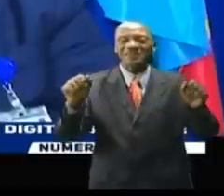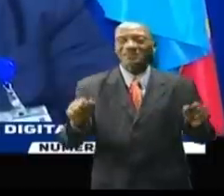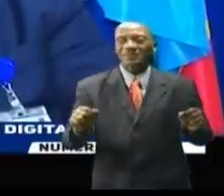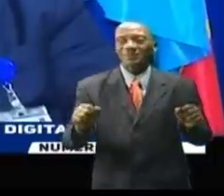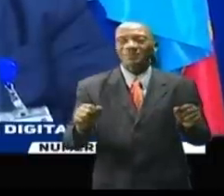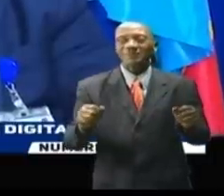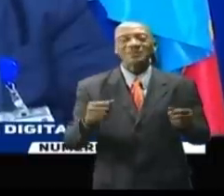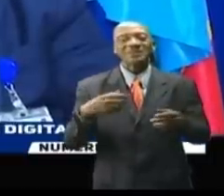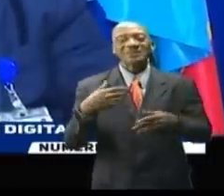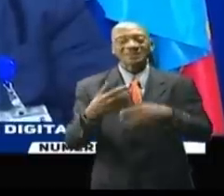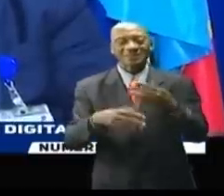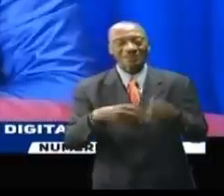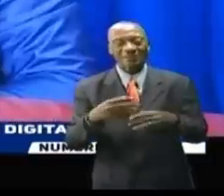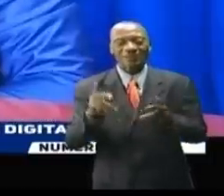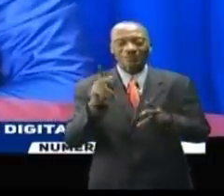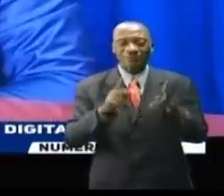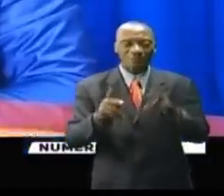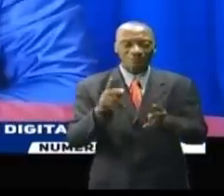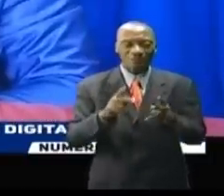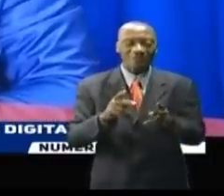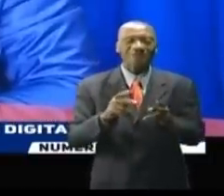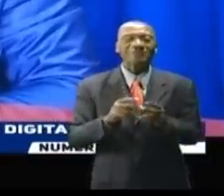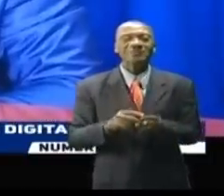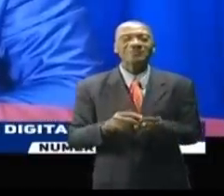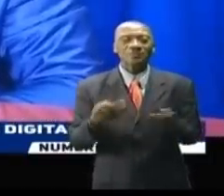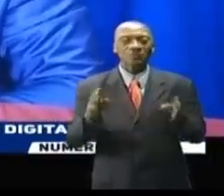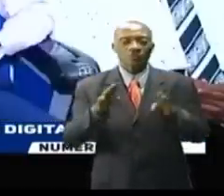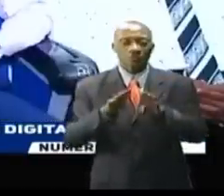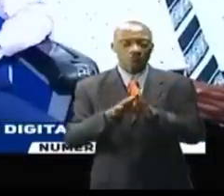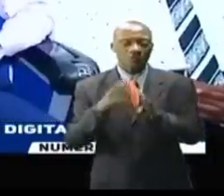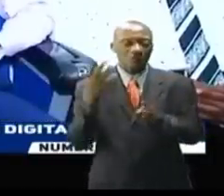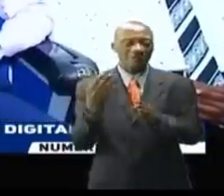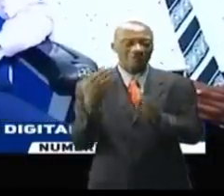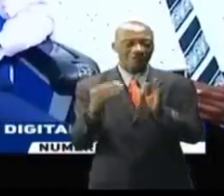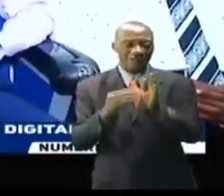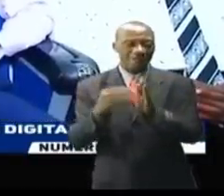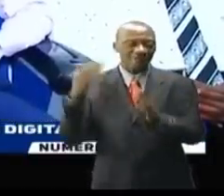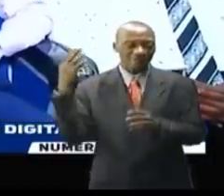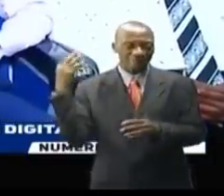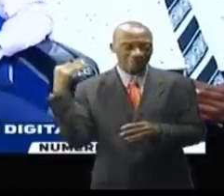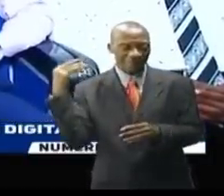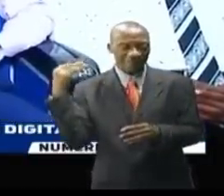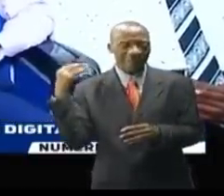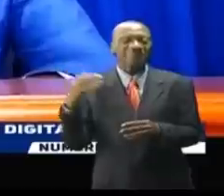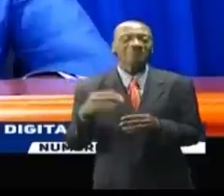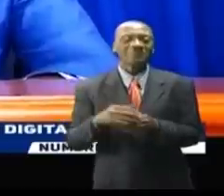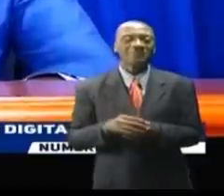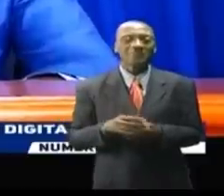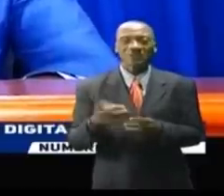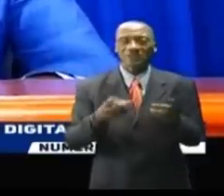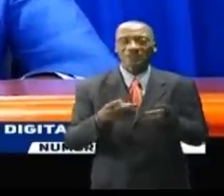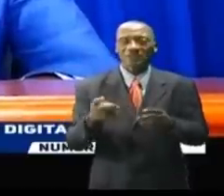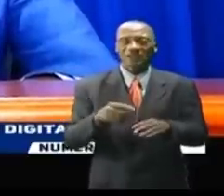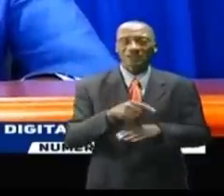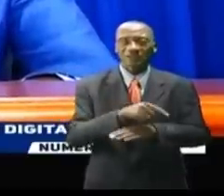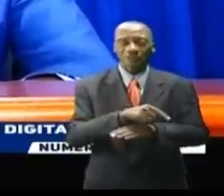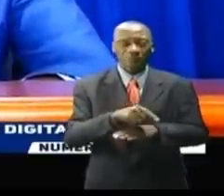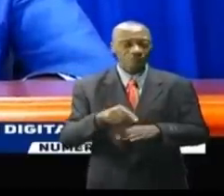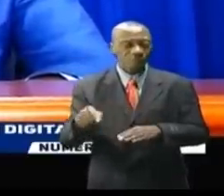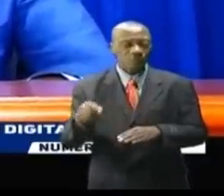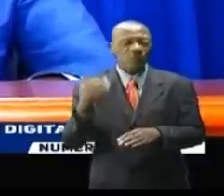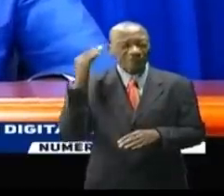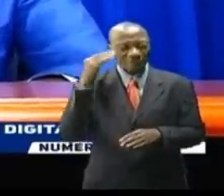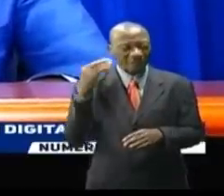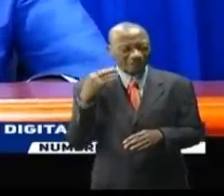intégrée de l'administration publique s'est clôturée le 29 octobre 2022. C'est Séraphin Oumba, KPP, directeur du cabinet du ministre de PTNTIC,